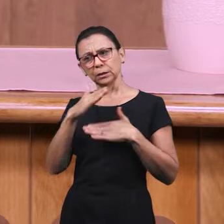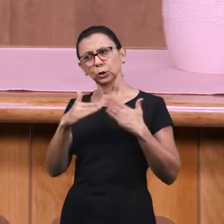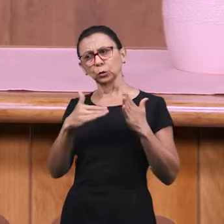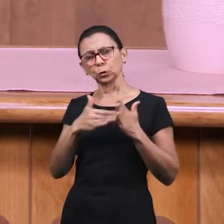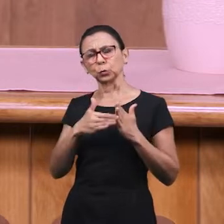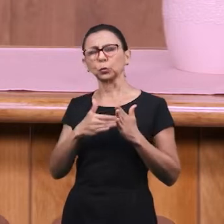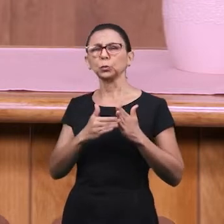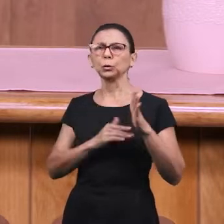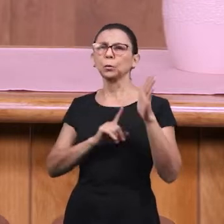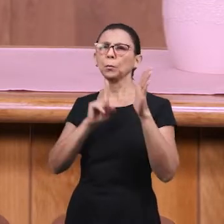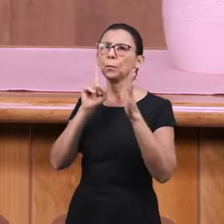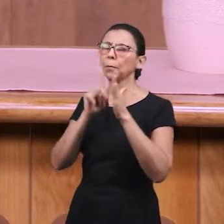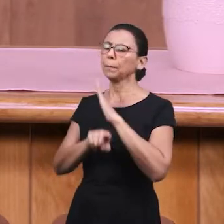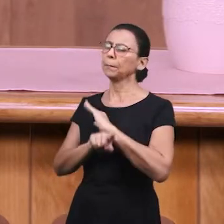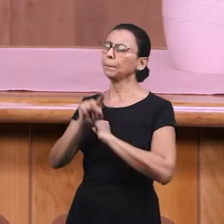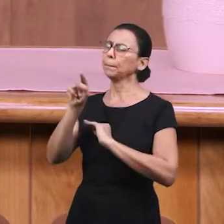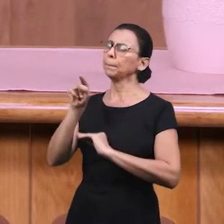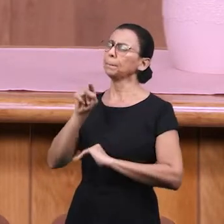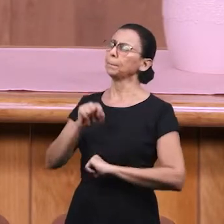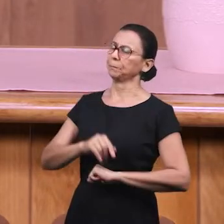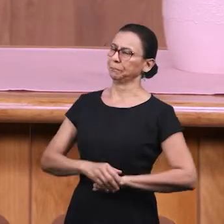Тогда я задам тебе вопрос.